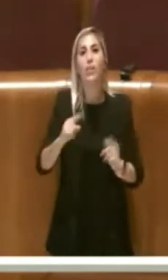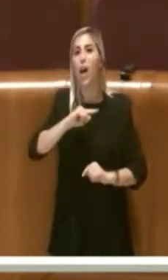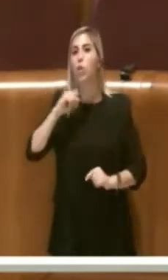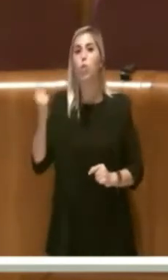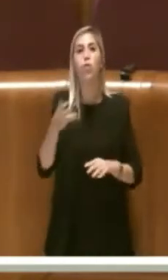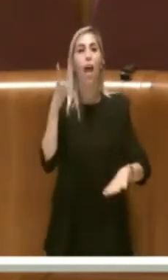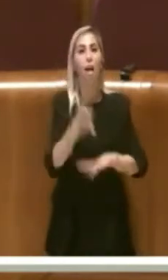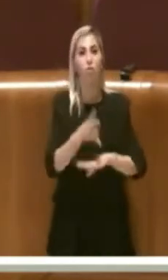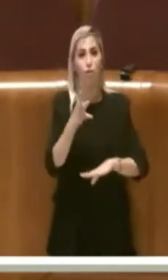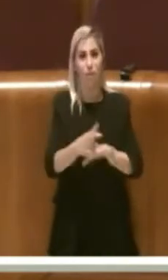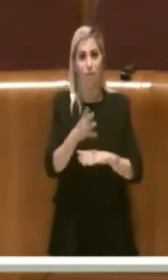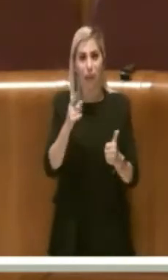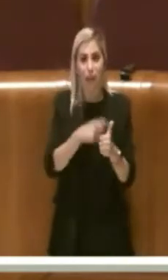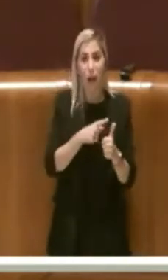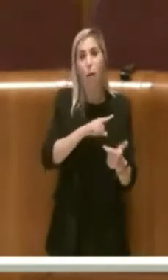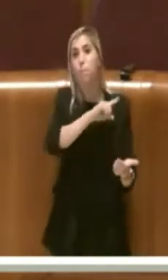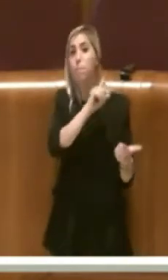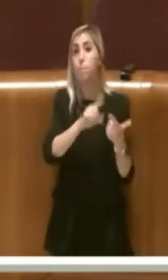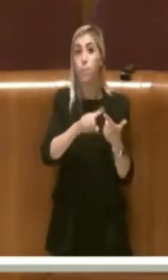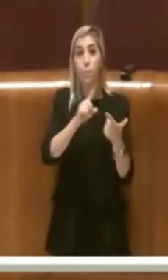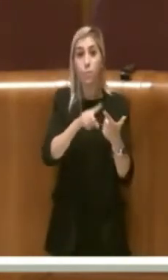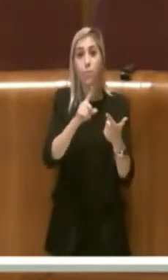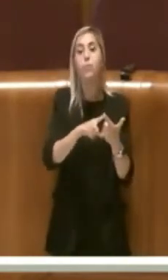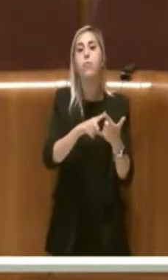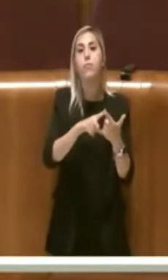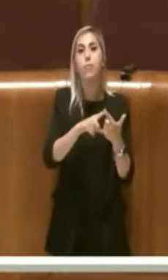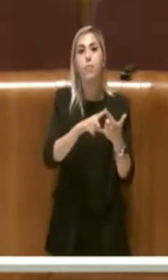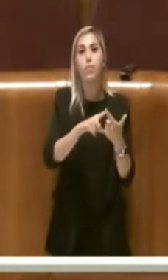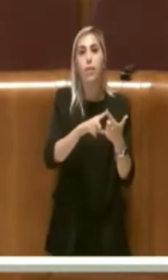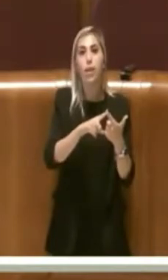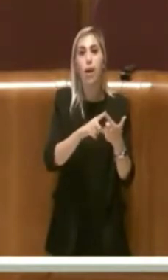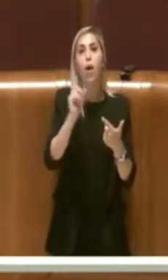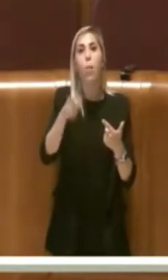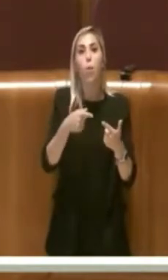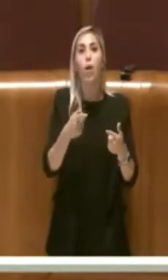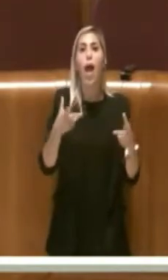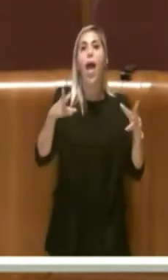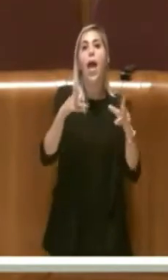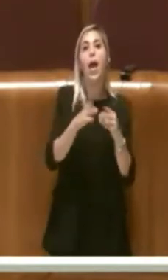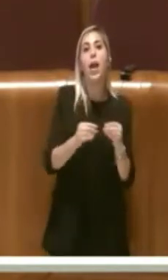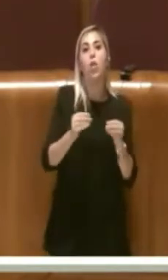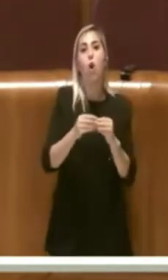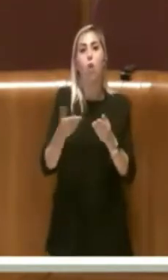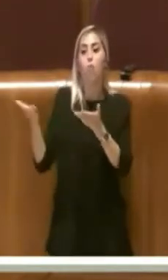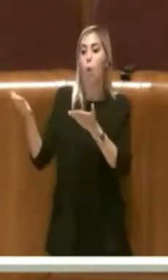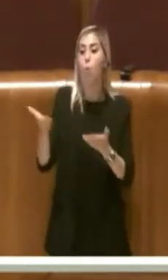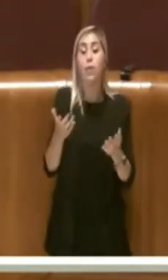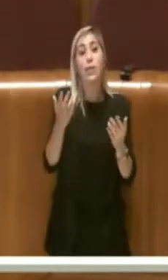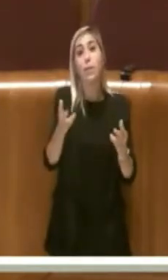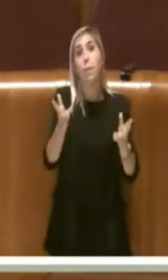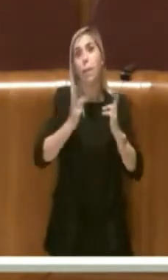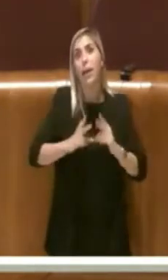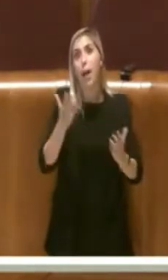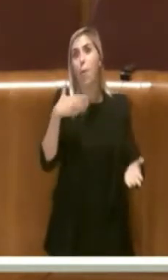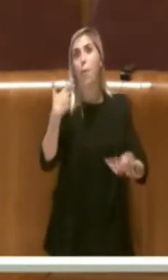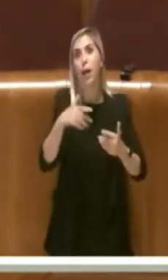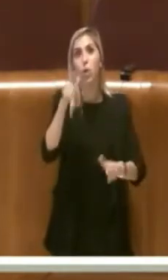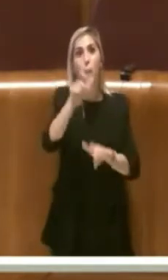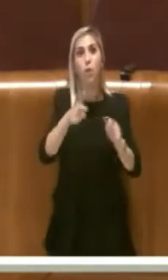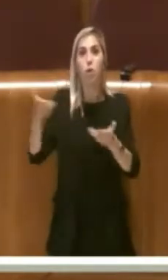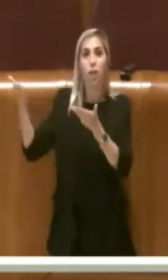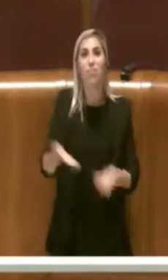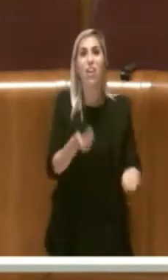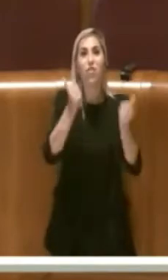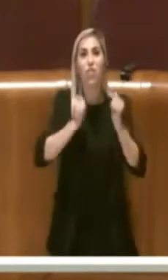tutti, per rinnovo, se vogliamo, anche delle sedute per il pubblico, quando sarà, speriamo presto, che potremo